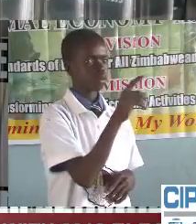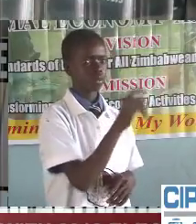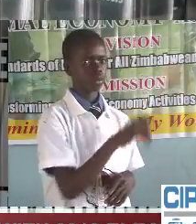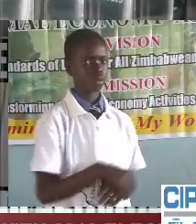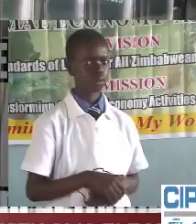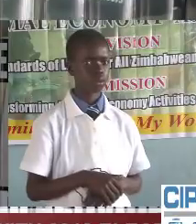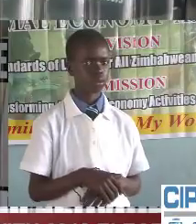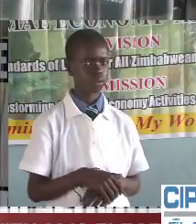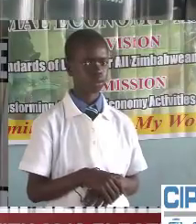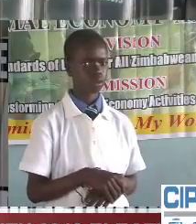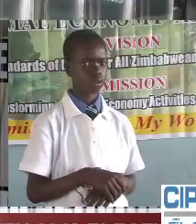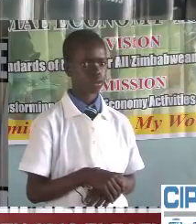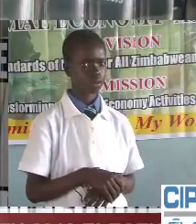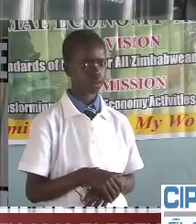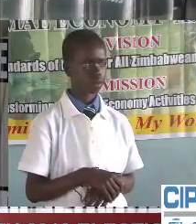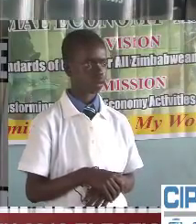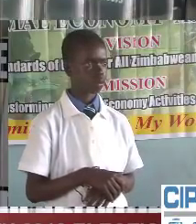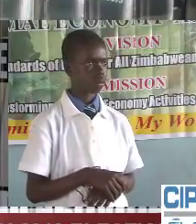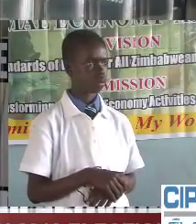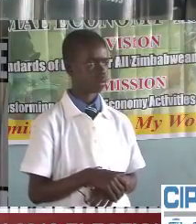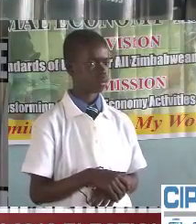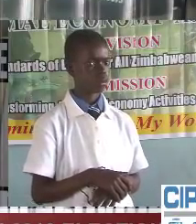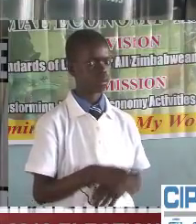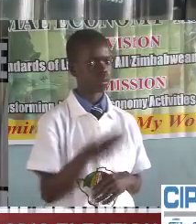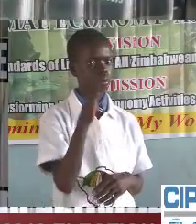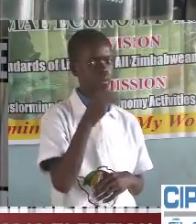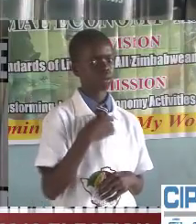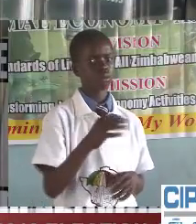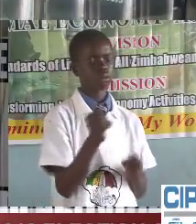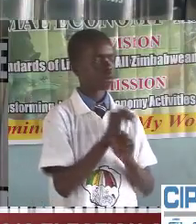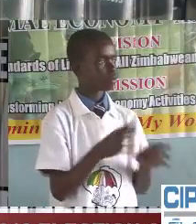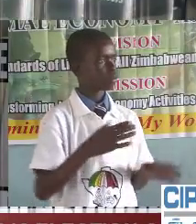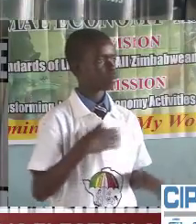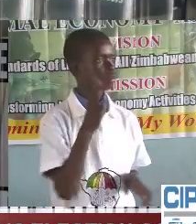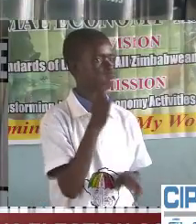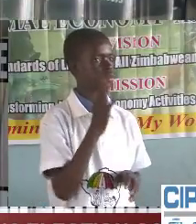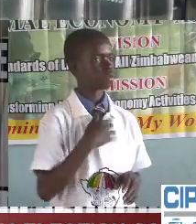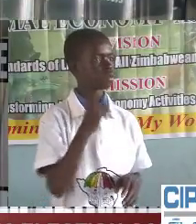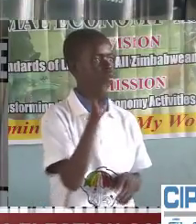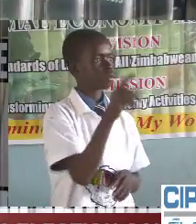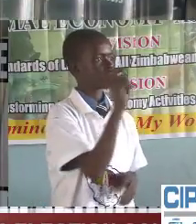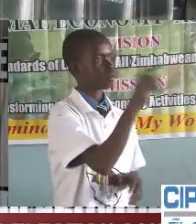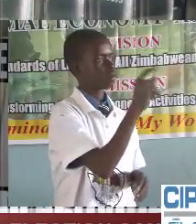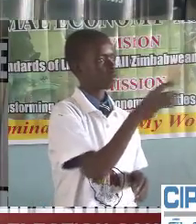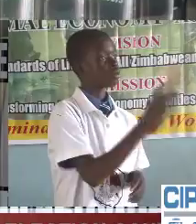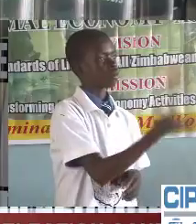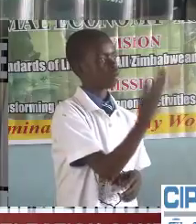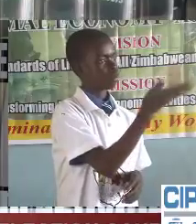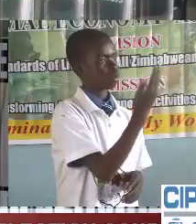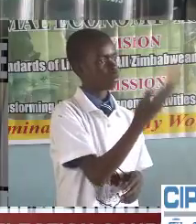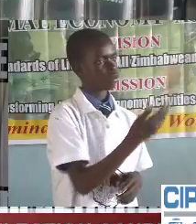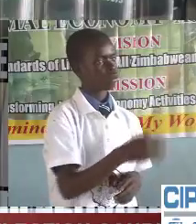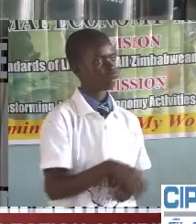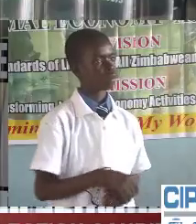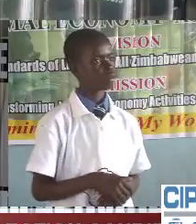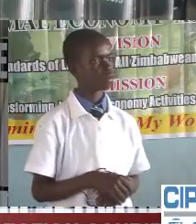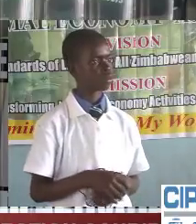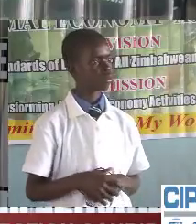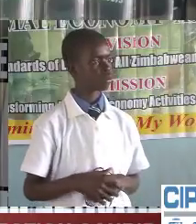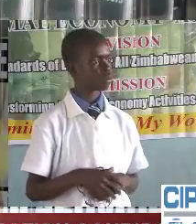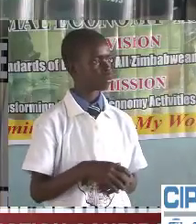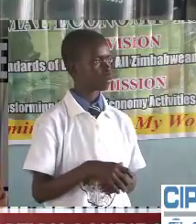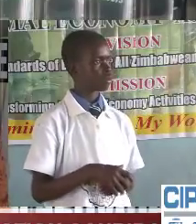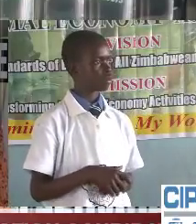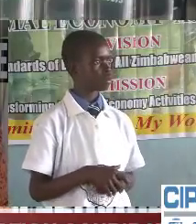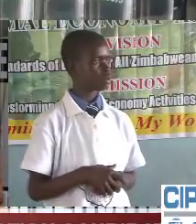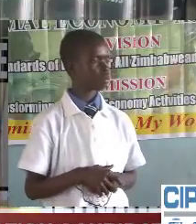vamwe mikana tinozokutorei kana vachinge pazonyatsoshayisisa anenge abvunza tinoda kuti munhu wese abvunze zviri pamwoyo pake chaipo chaipo